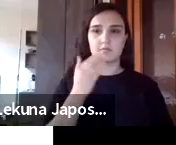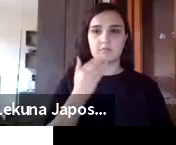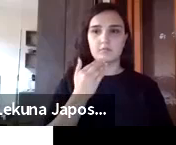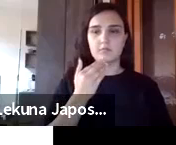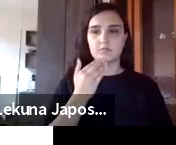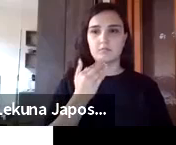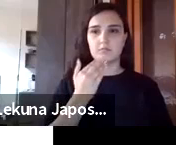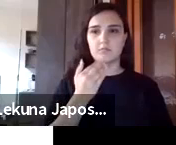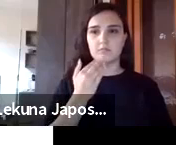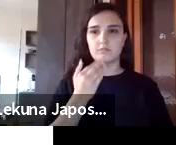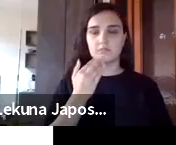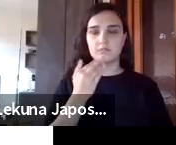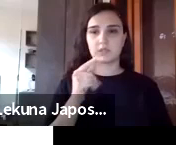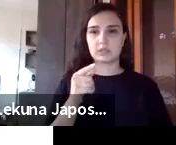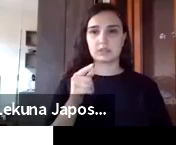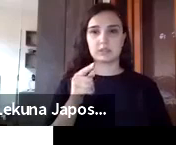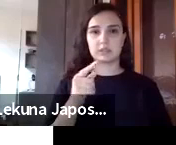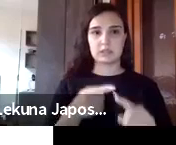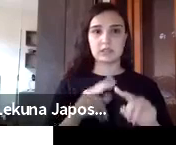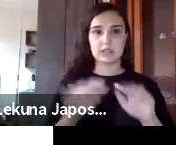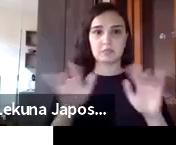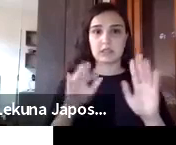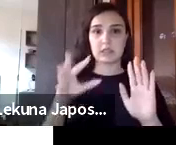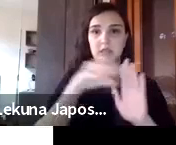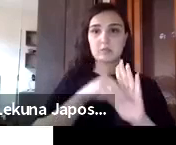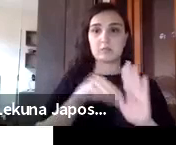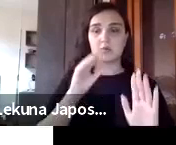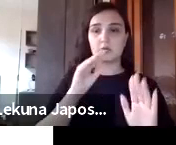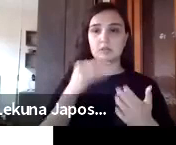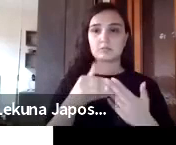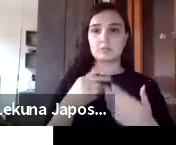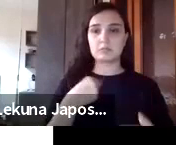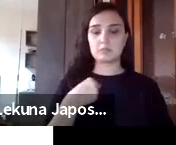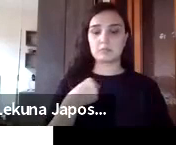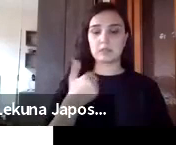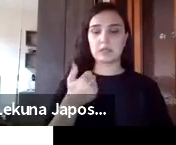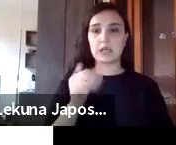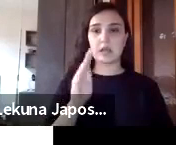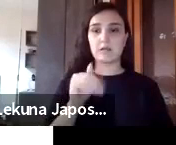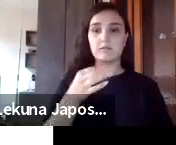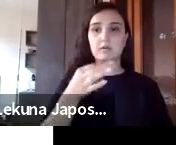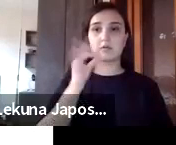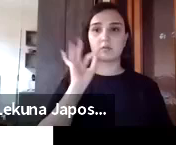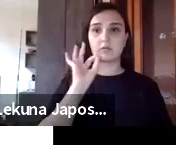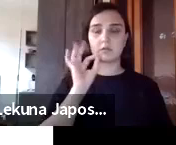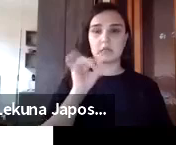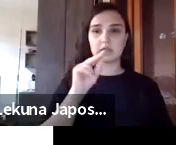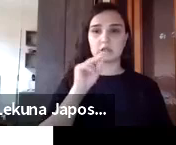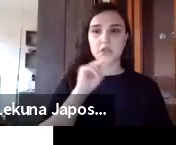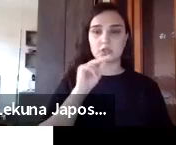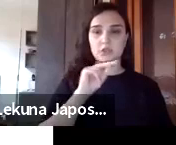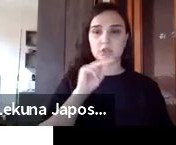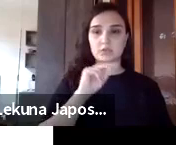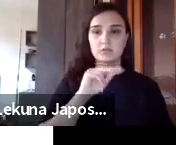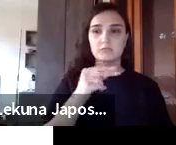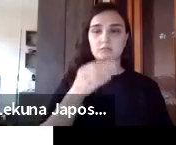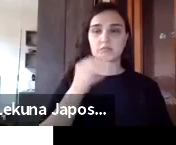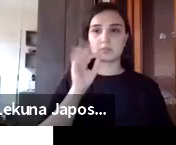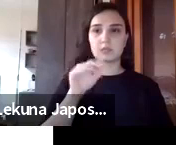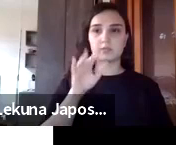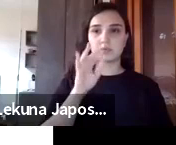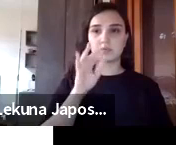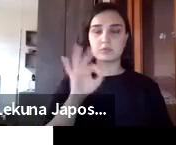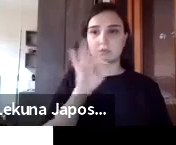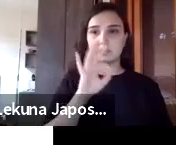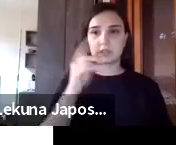ესეთი მიზანმიმართულად ჩავსვი ეს აქტივობა, ხო? როდესაც მე ყავას მივირთმევ, ან ჩაის, ან წვენს, მაგრამ ამ დროს იმაზე